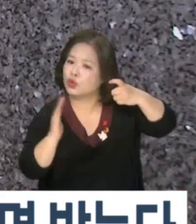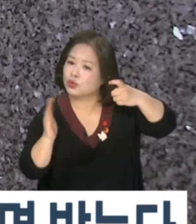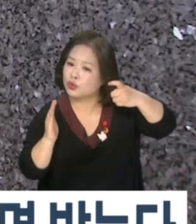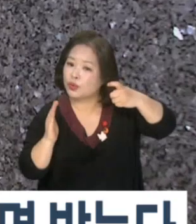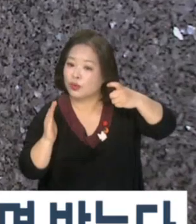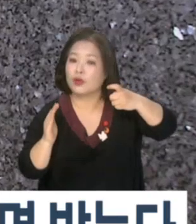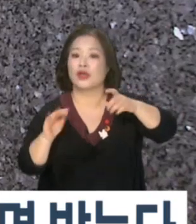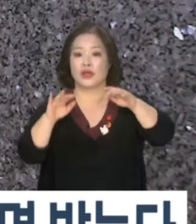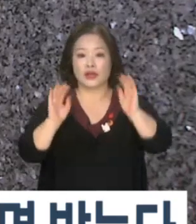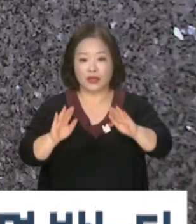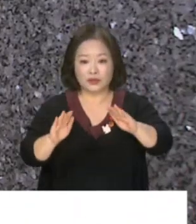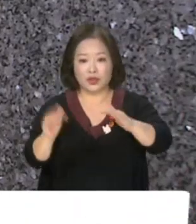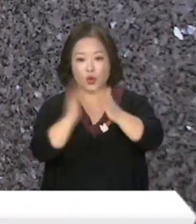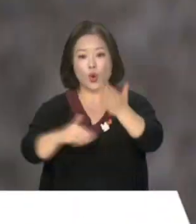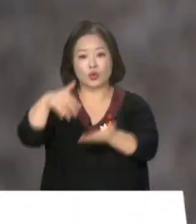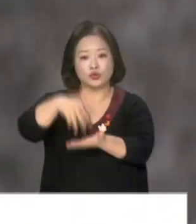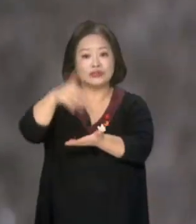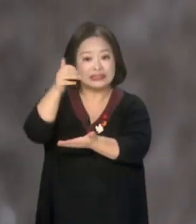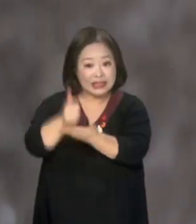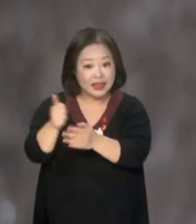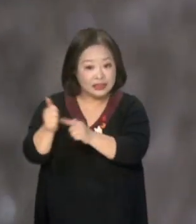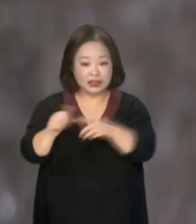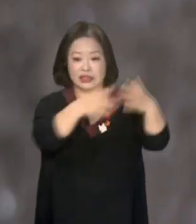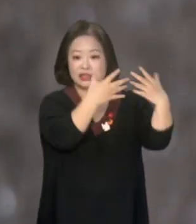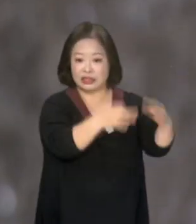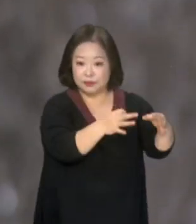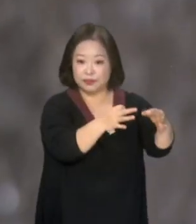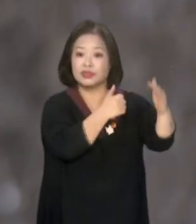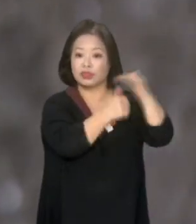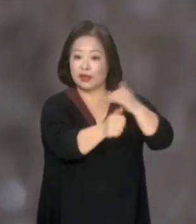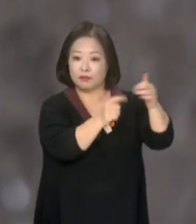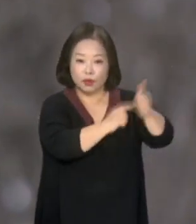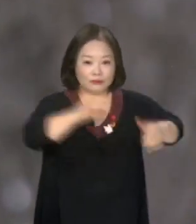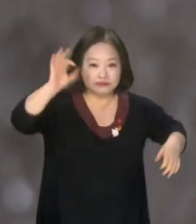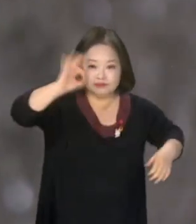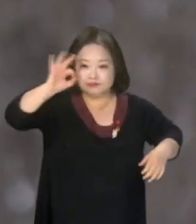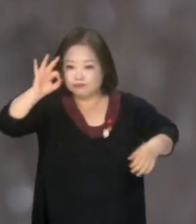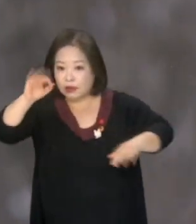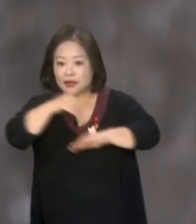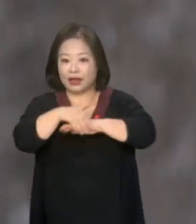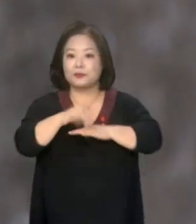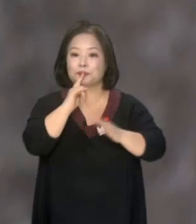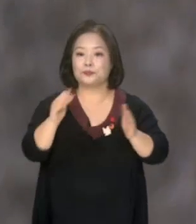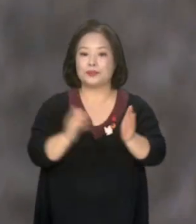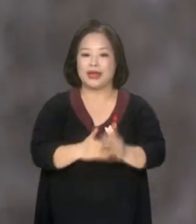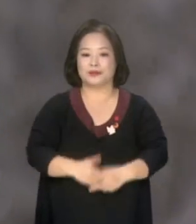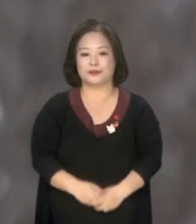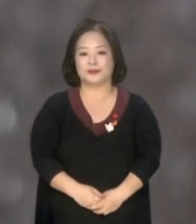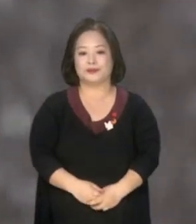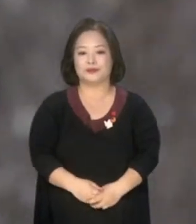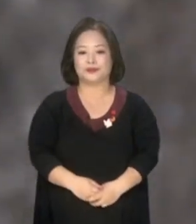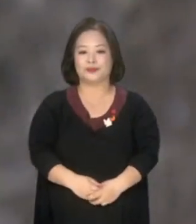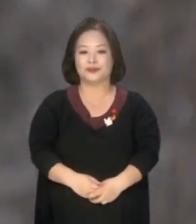것이라며 공간 위원장 후보는 김기 대표가 직접 물색할 것으로 보인다고 설명했습니다